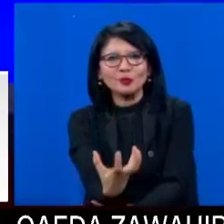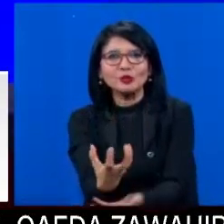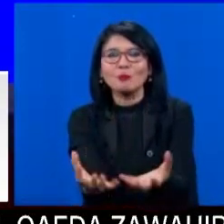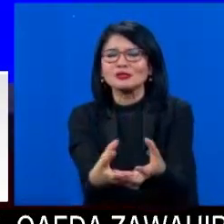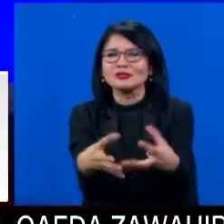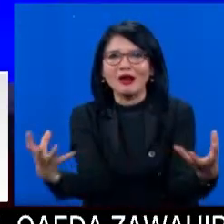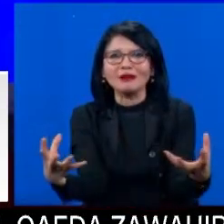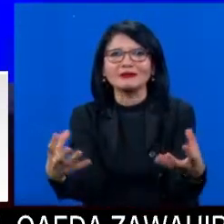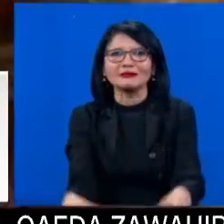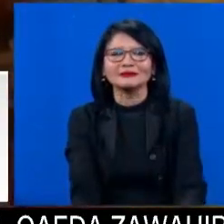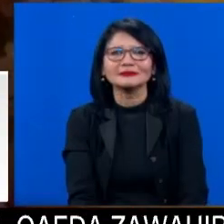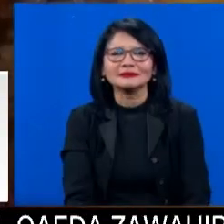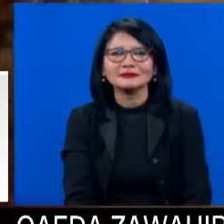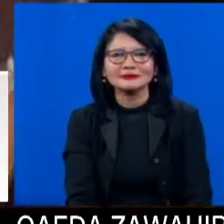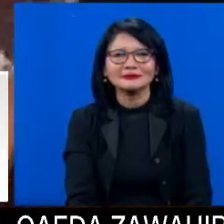jumbo.